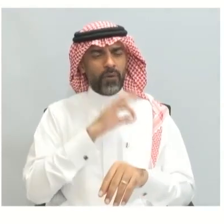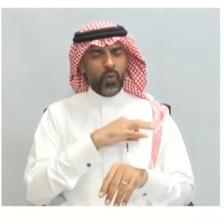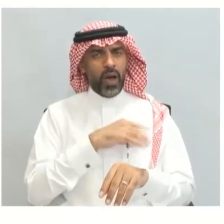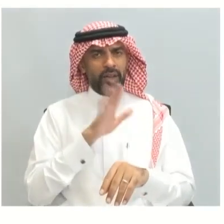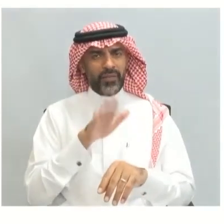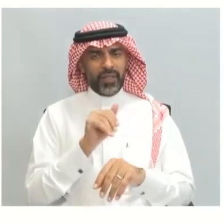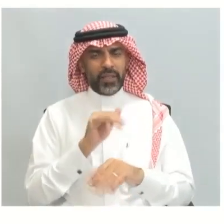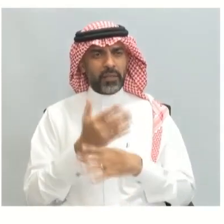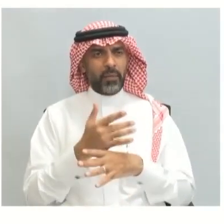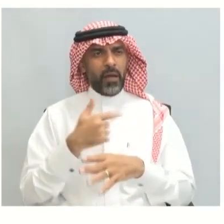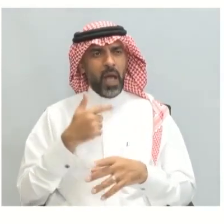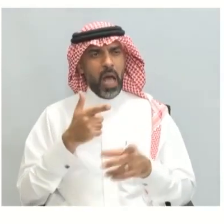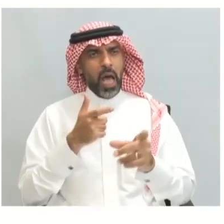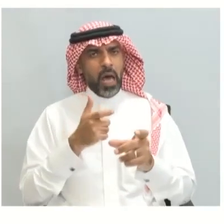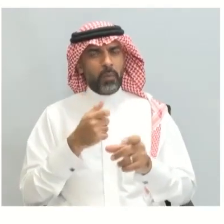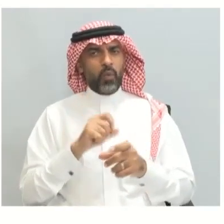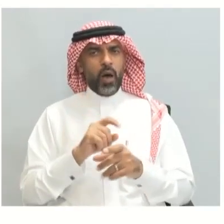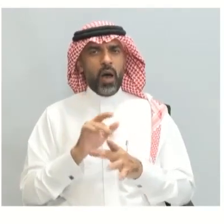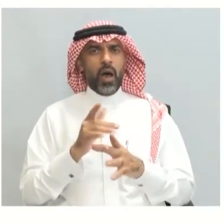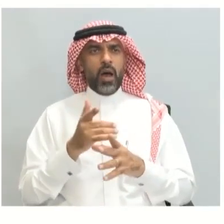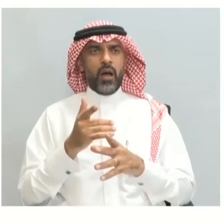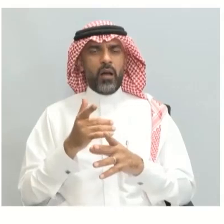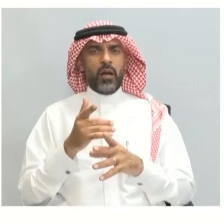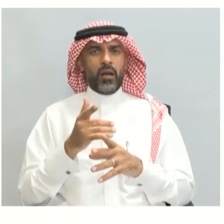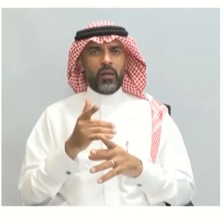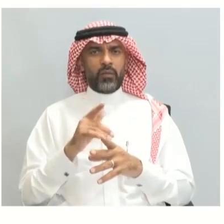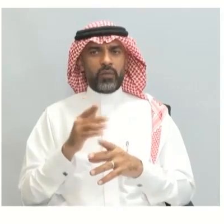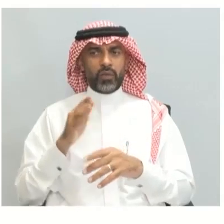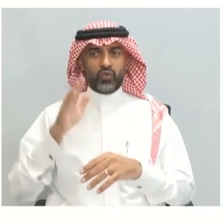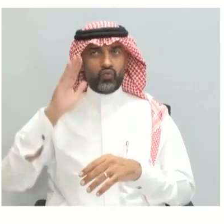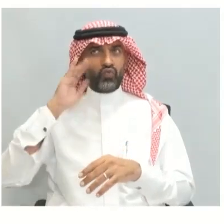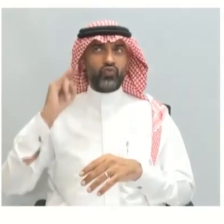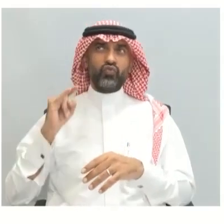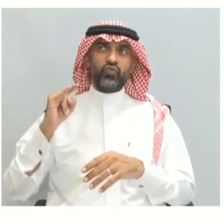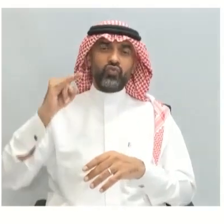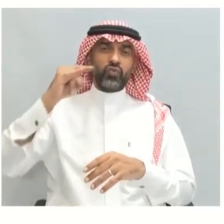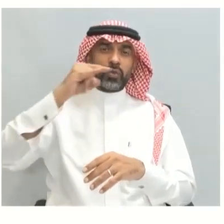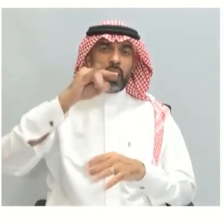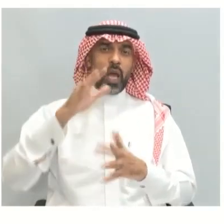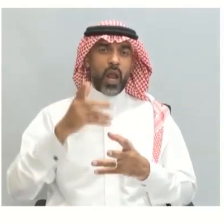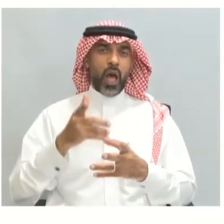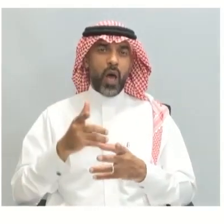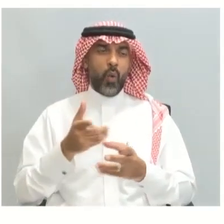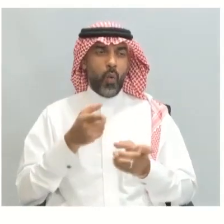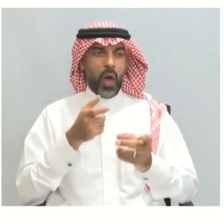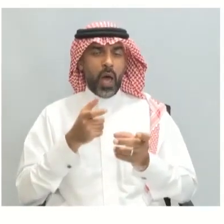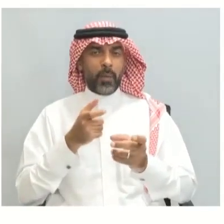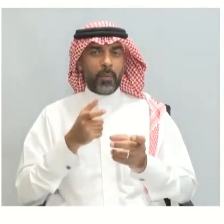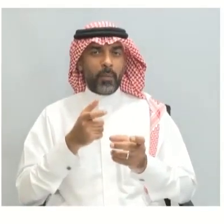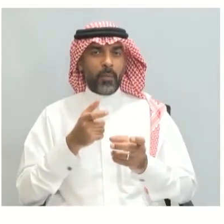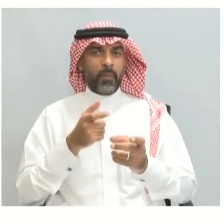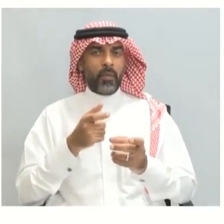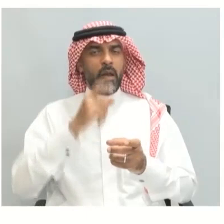ها لاغراض الحرب والسن ف الجيوش الحديثه لا تستطيع ان تقوم بمهامها